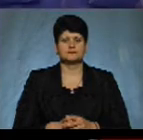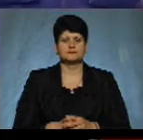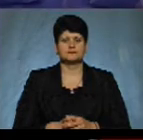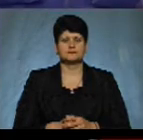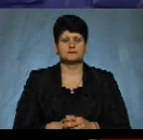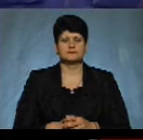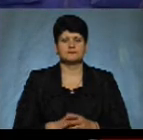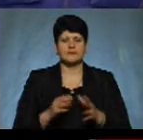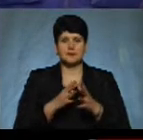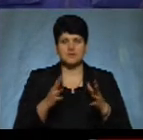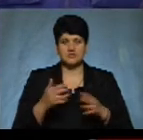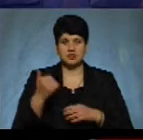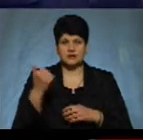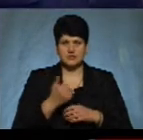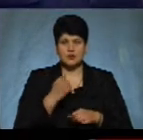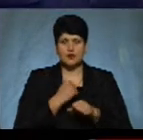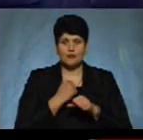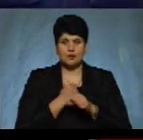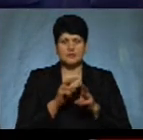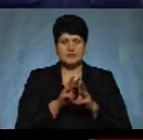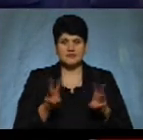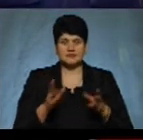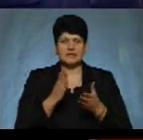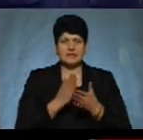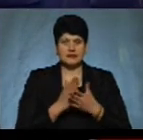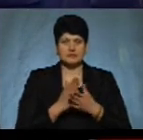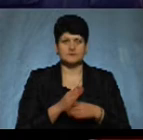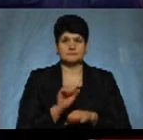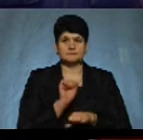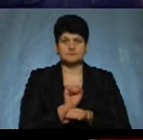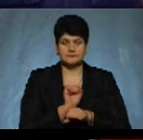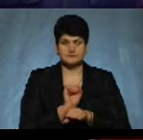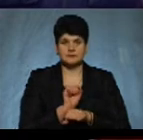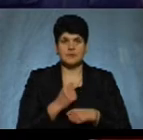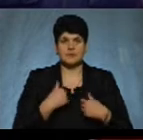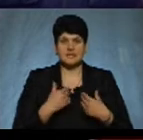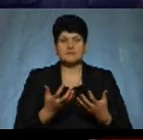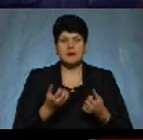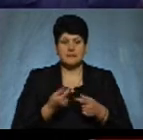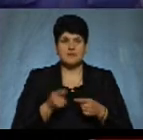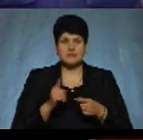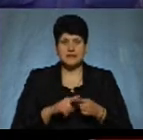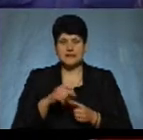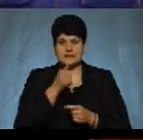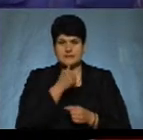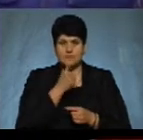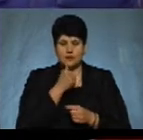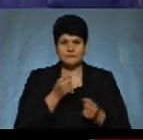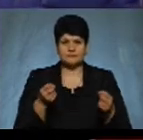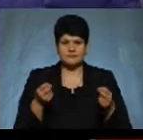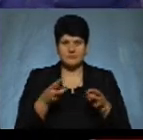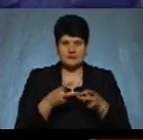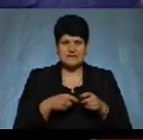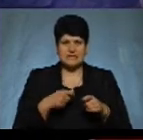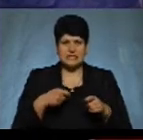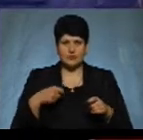Більше тижня роботи міністерство є заблоковане. Ми сприймаємо це як спробу навмисно